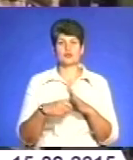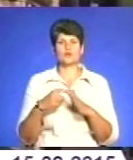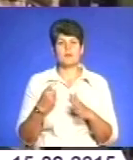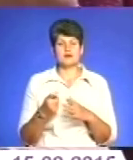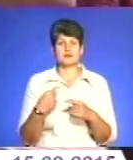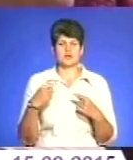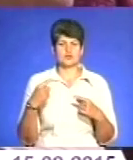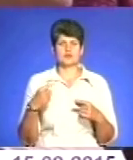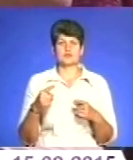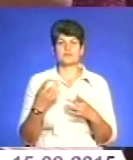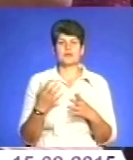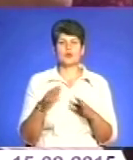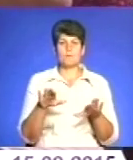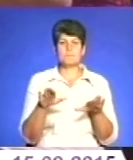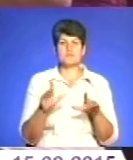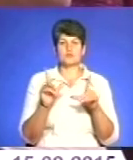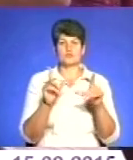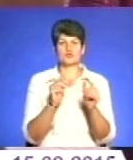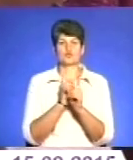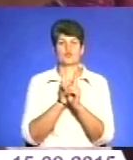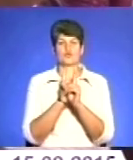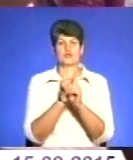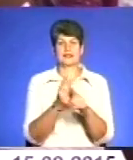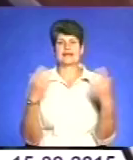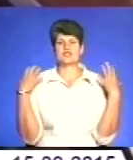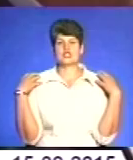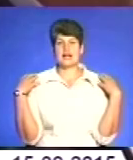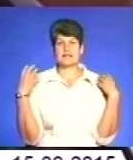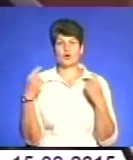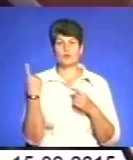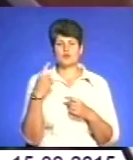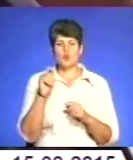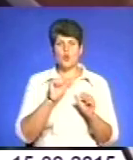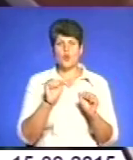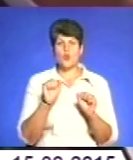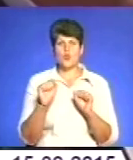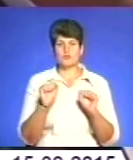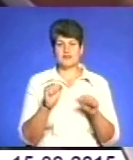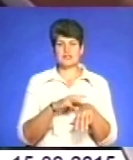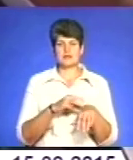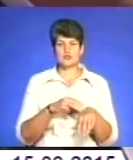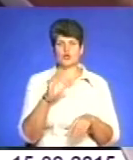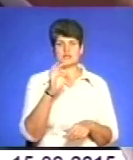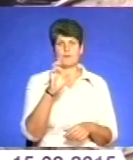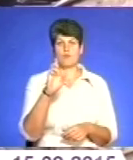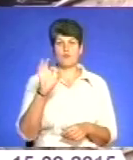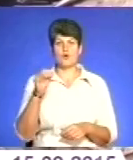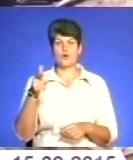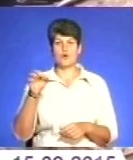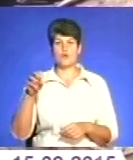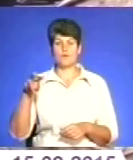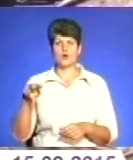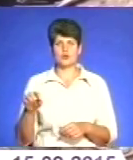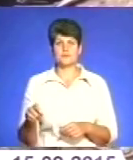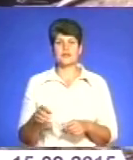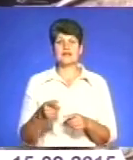виконувати. До місця дислокації хлопців супроводить начальник обласного управління міліції Олександр Богомол. Ротація, яка відбувається сьогодні,